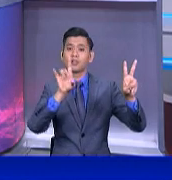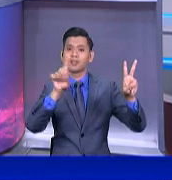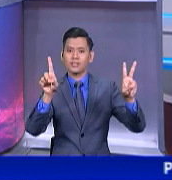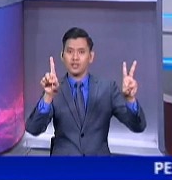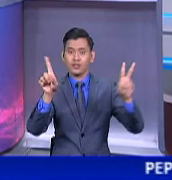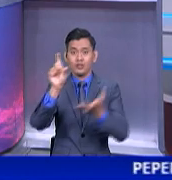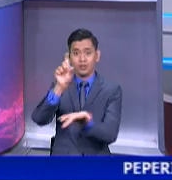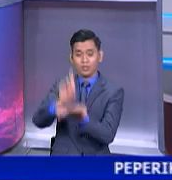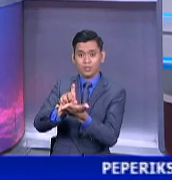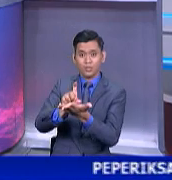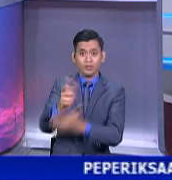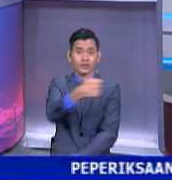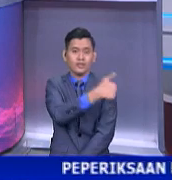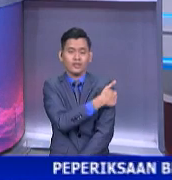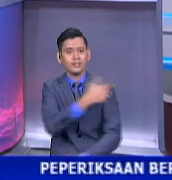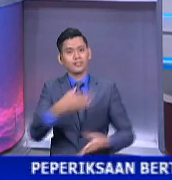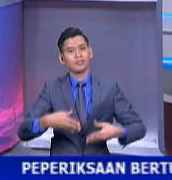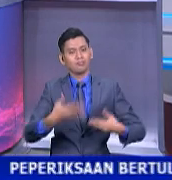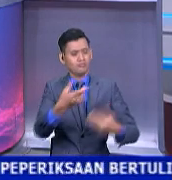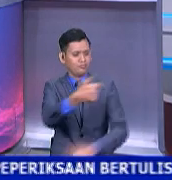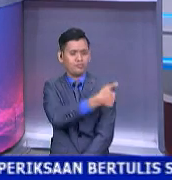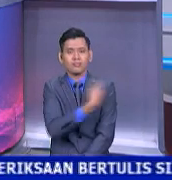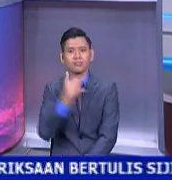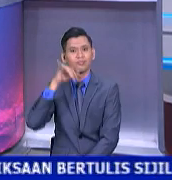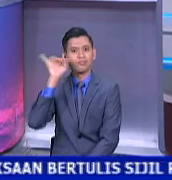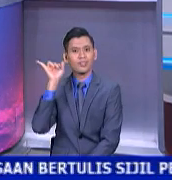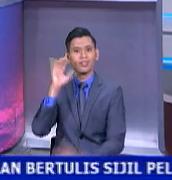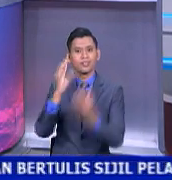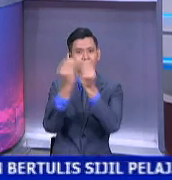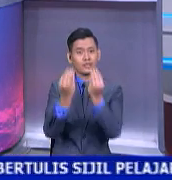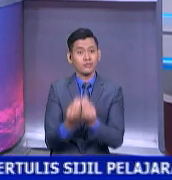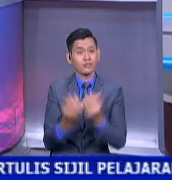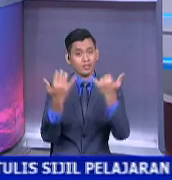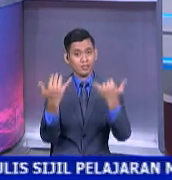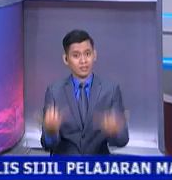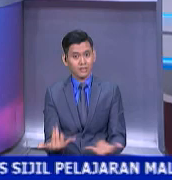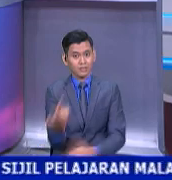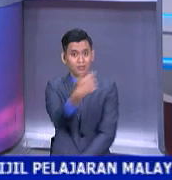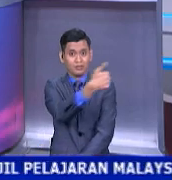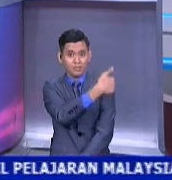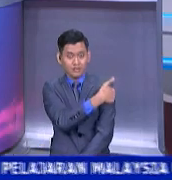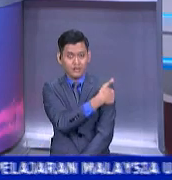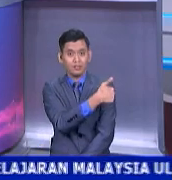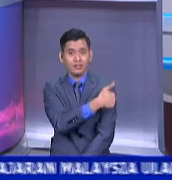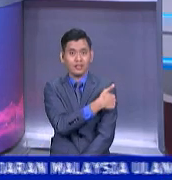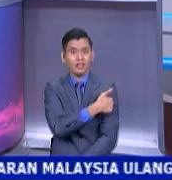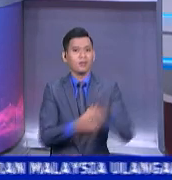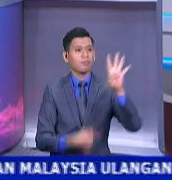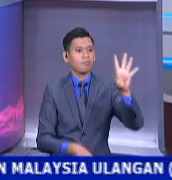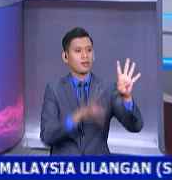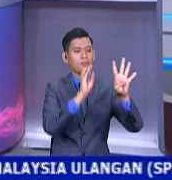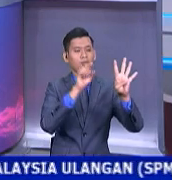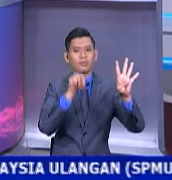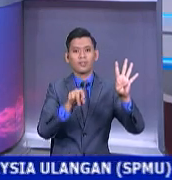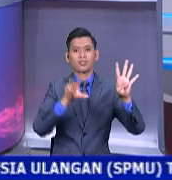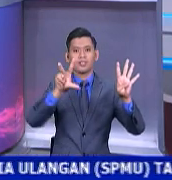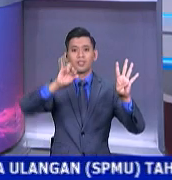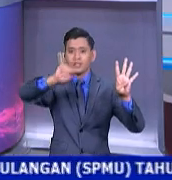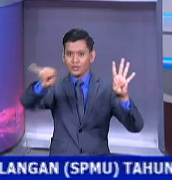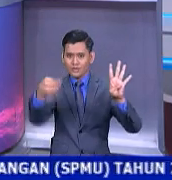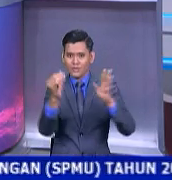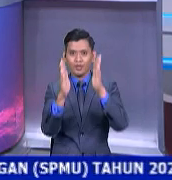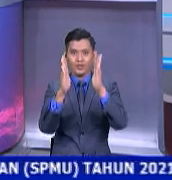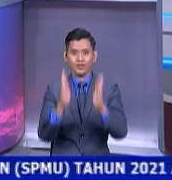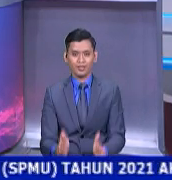219,081 dos suntikan vaksin diberikan semalam, menjadikan jumlah kumulatif pemberian vaksin sebanyak 40.37